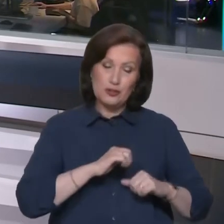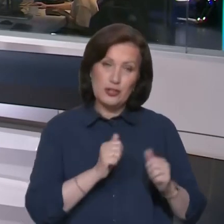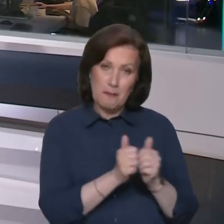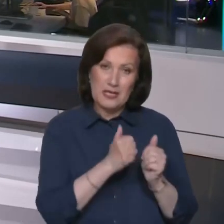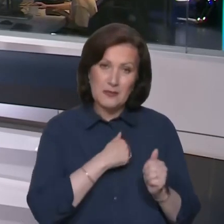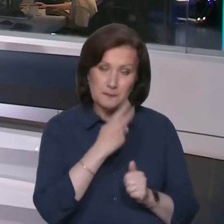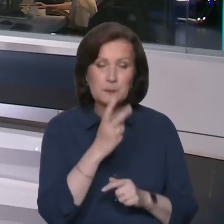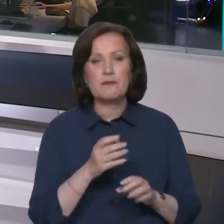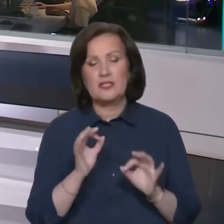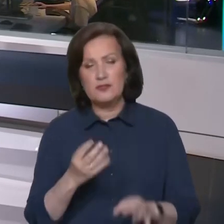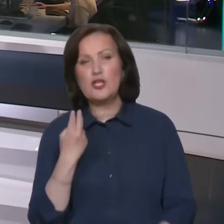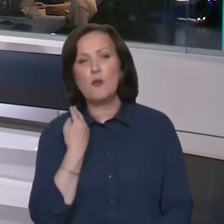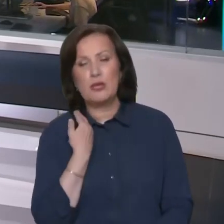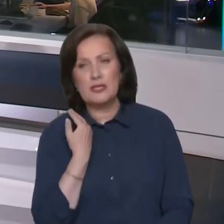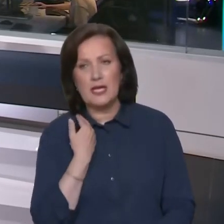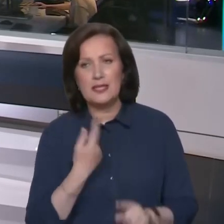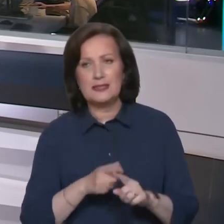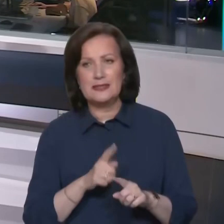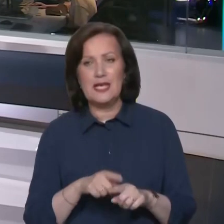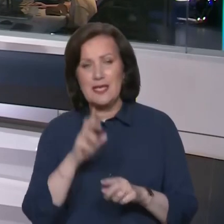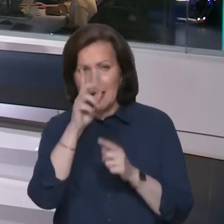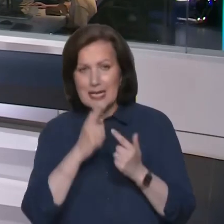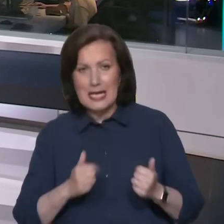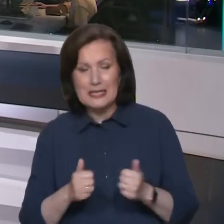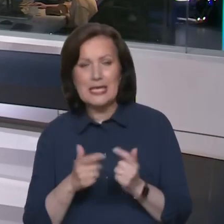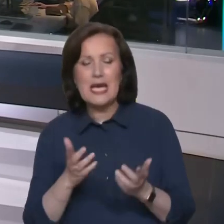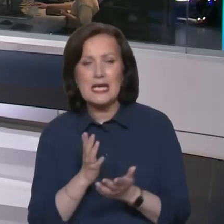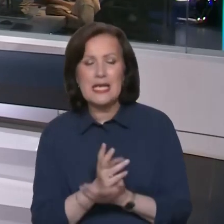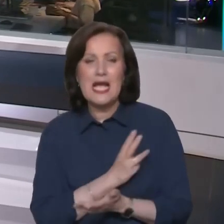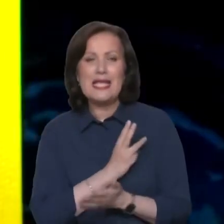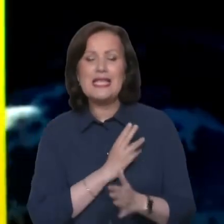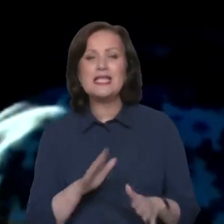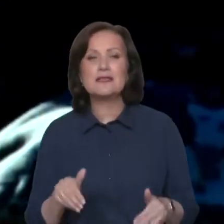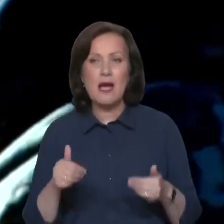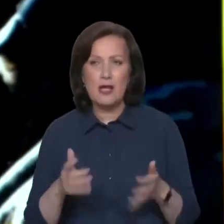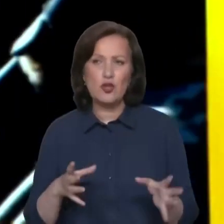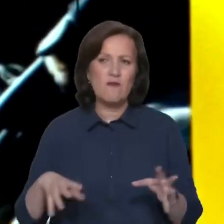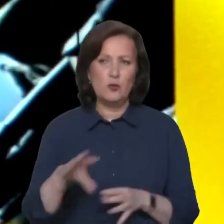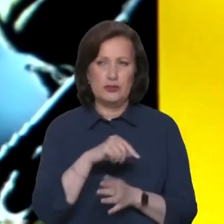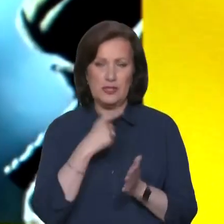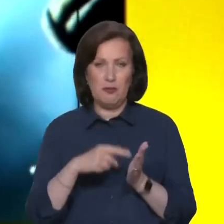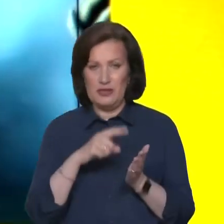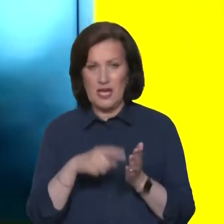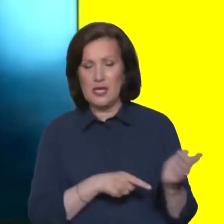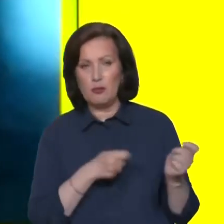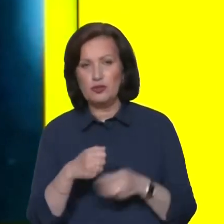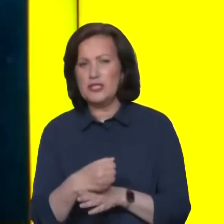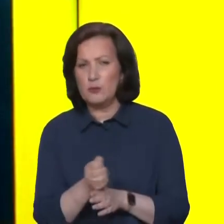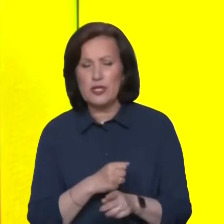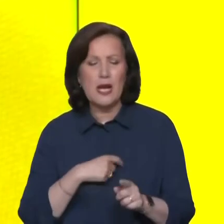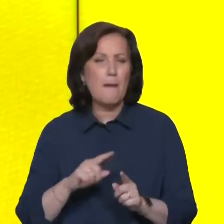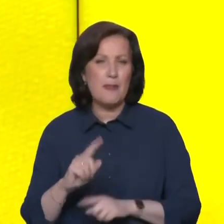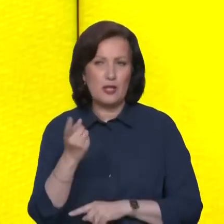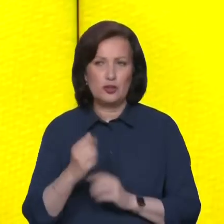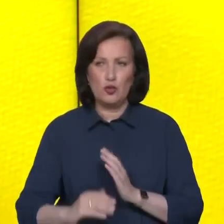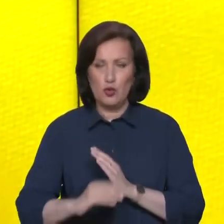то, звичайно ж, Велика Британія – це є та країна, яка є ініціатором в усіх питаннях постачання зброї, яка нам